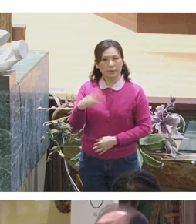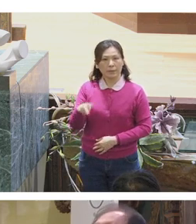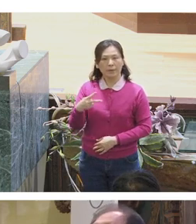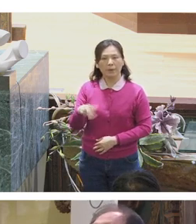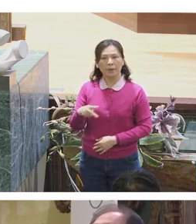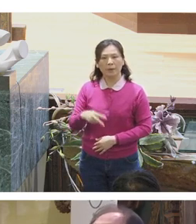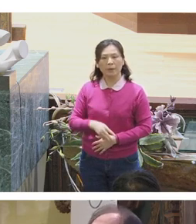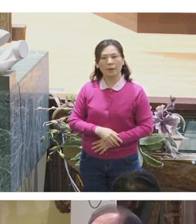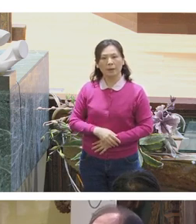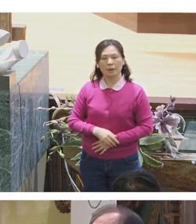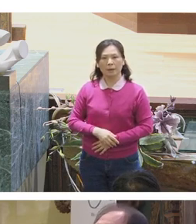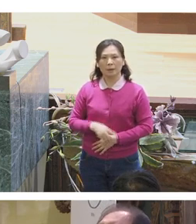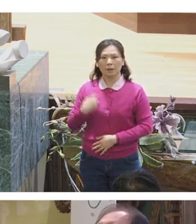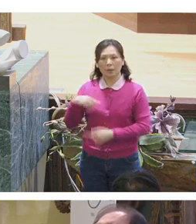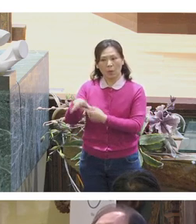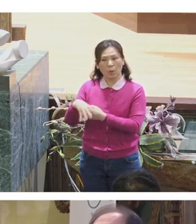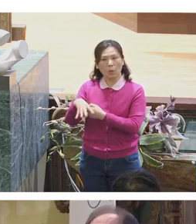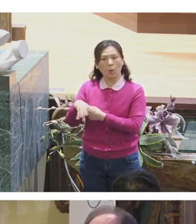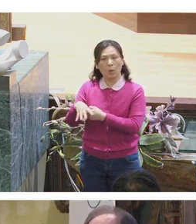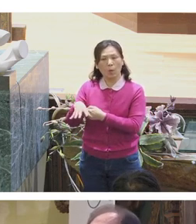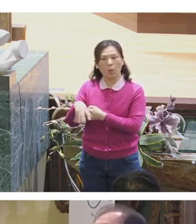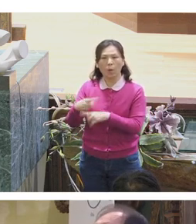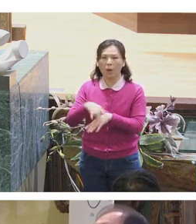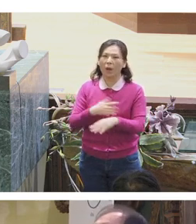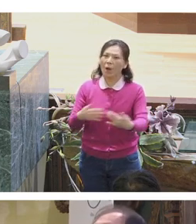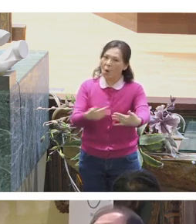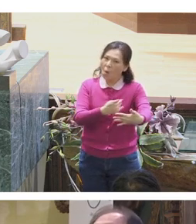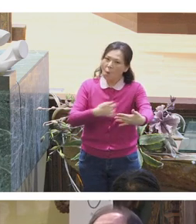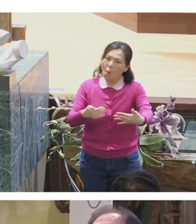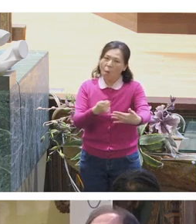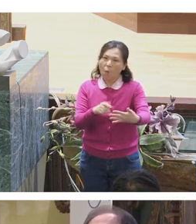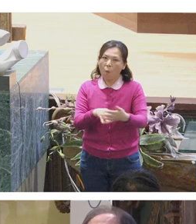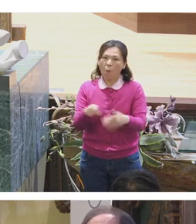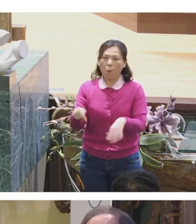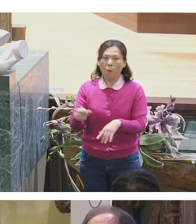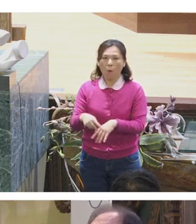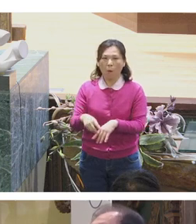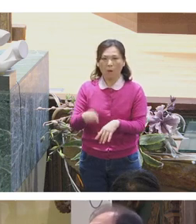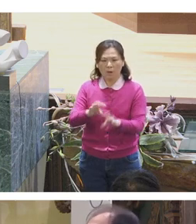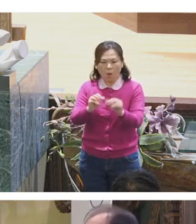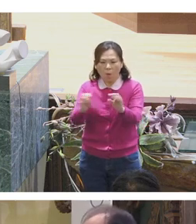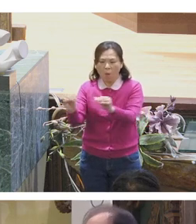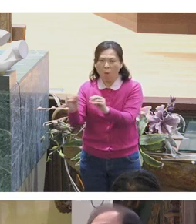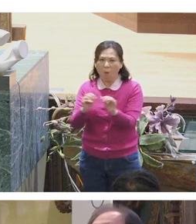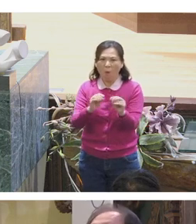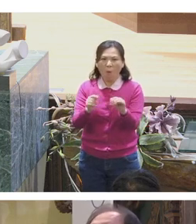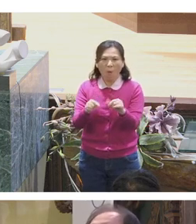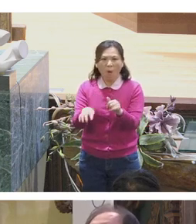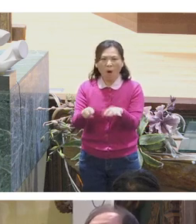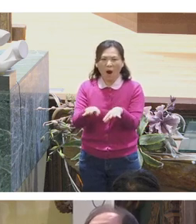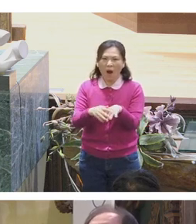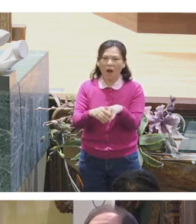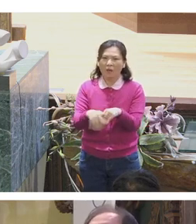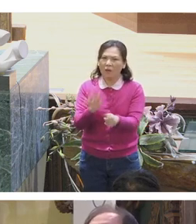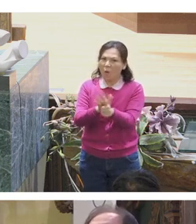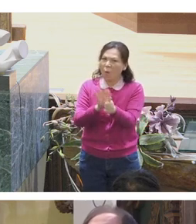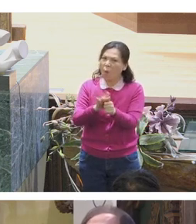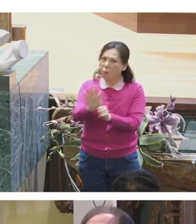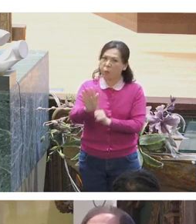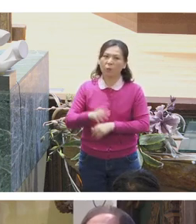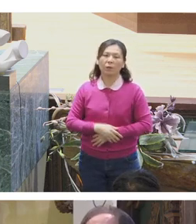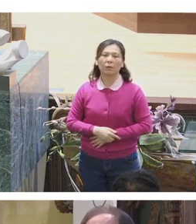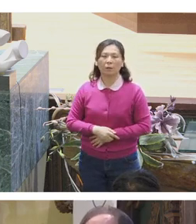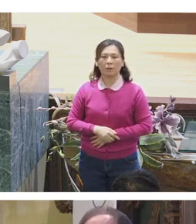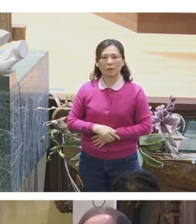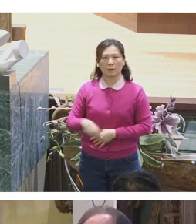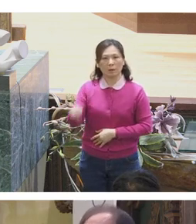把我们的农地、我们的余温，其实这些土壤都是资源，我们